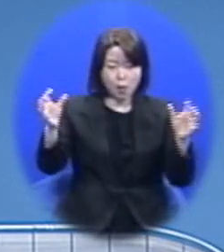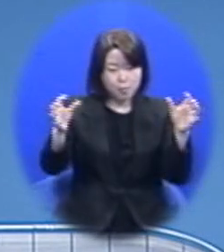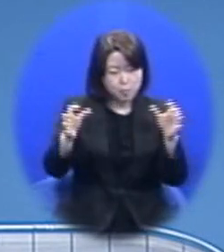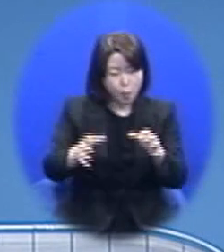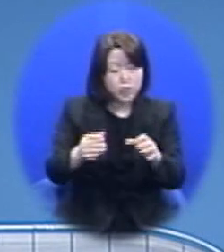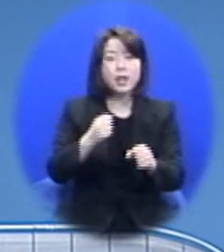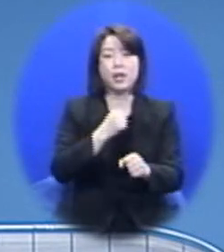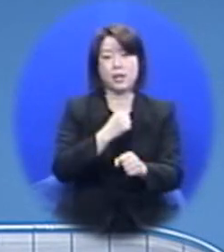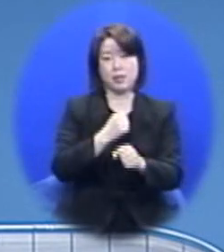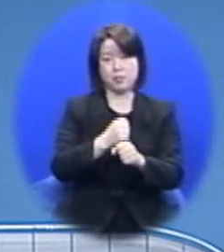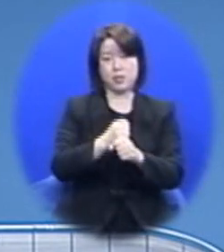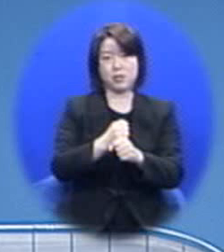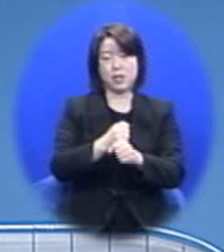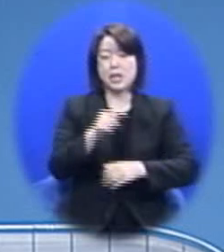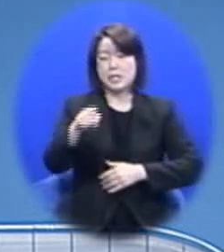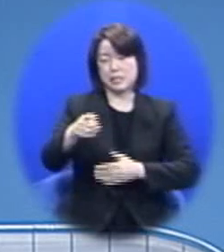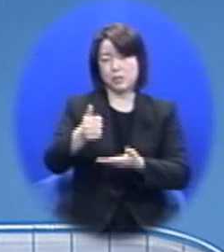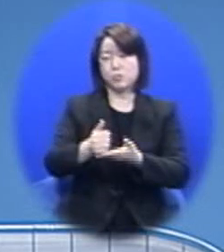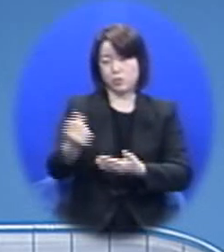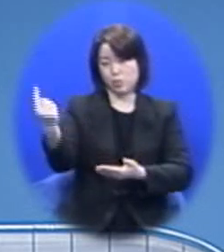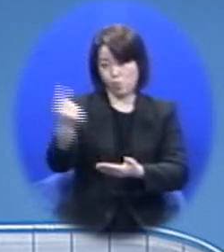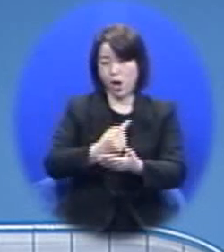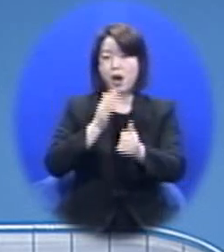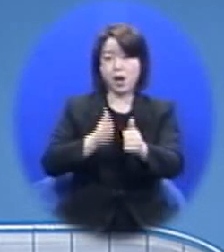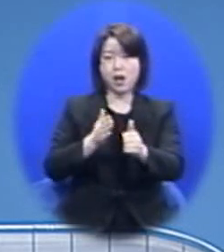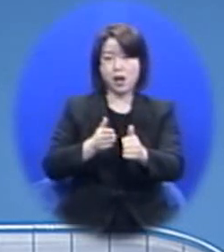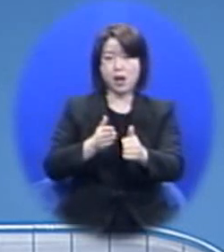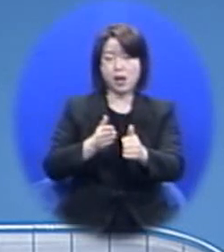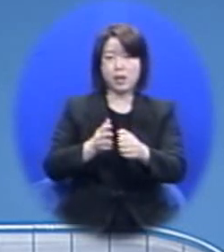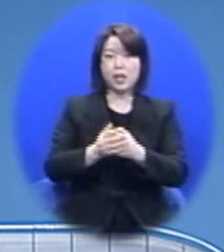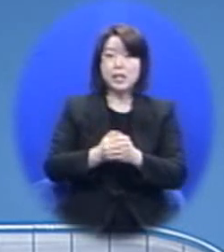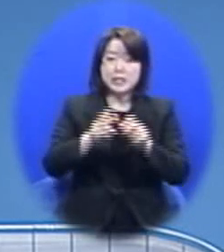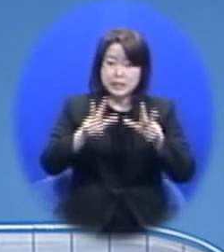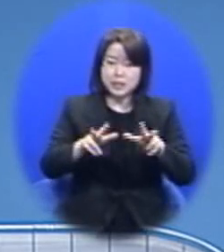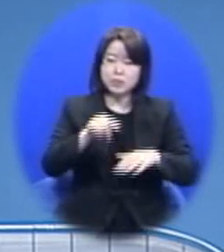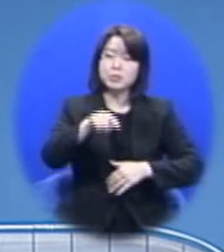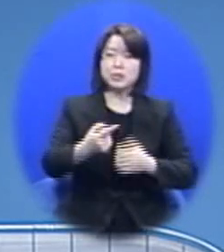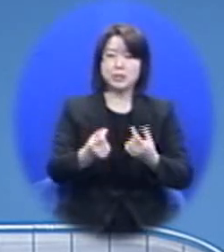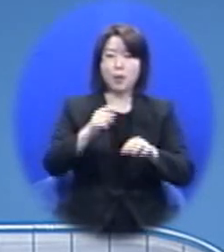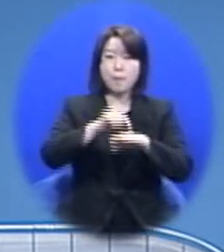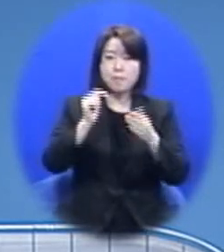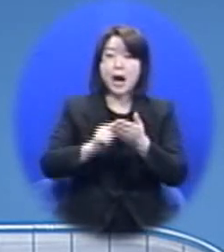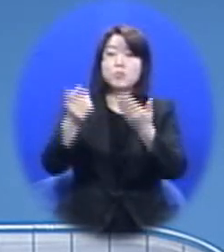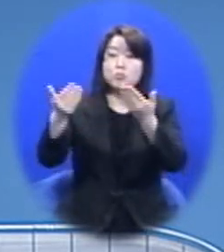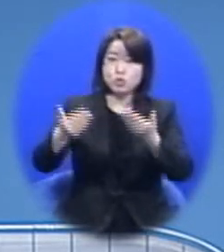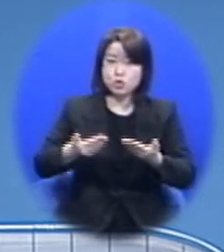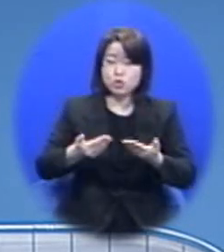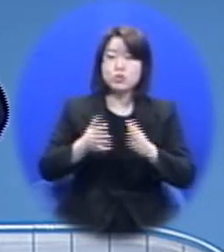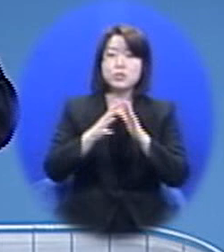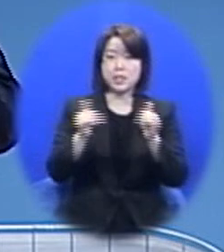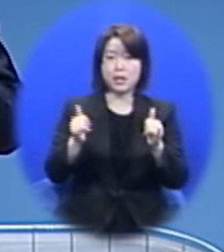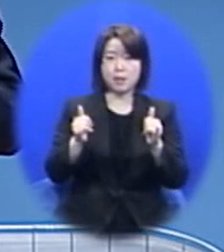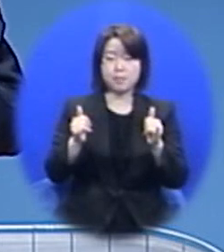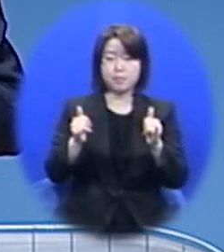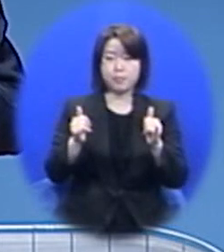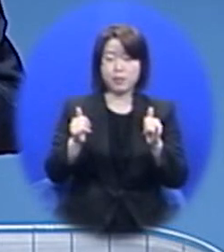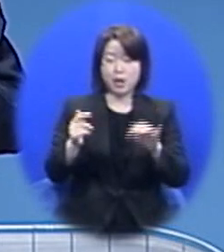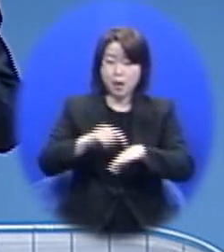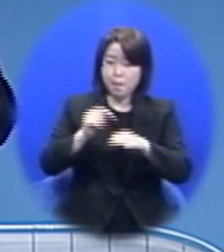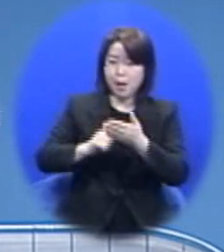분, 그분들은 와주세요. 지금 성령께서 그런 마음을 주시는 분, 마음은